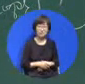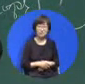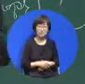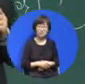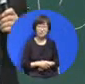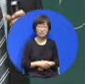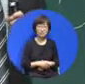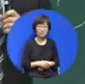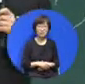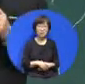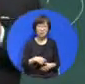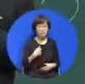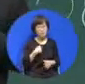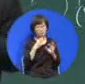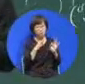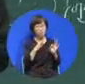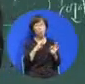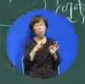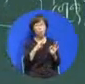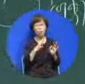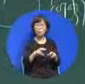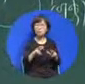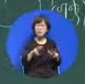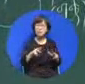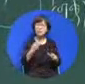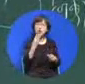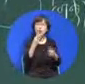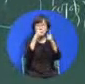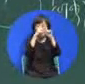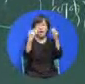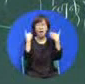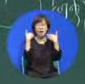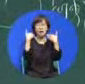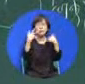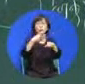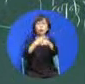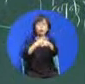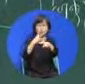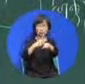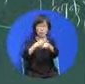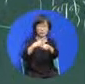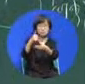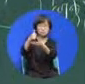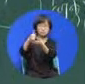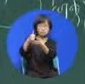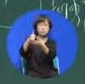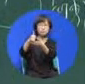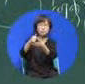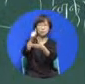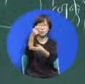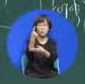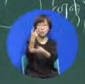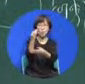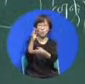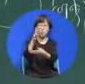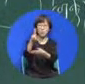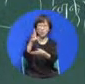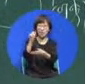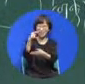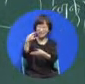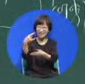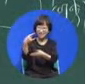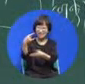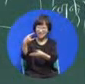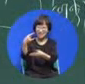이 저는 굉장히 자랑스러운 현직 교수입니다. 서울대학 교수. I'm very proud of him. Right now he's a professor at the Seoul National University. 더